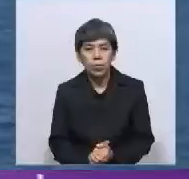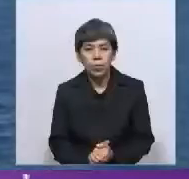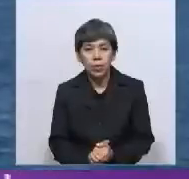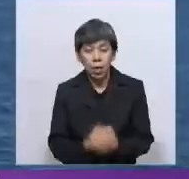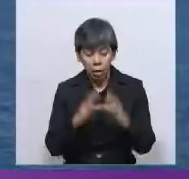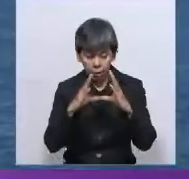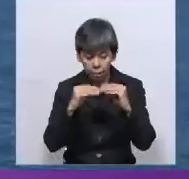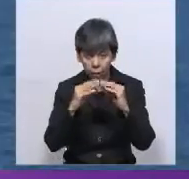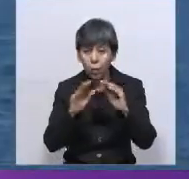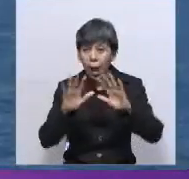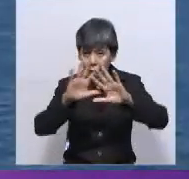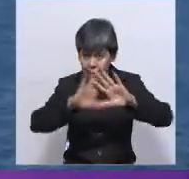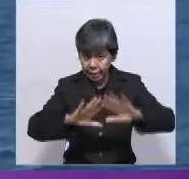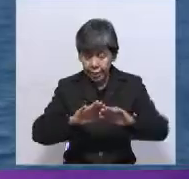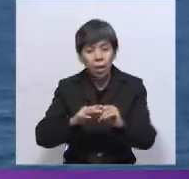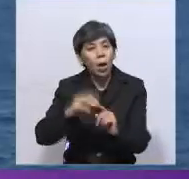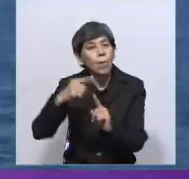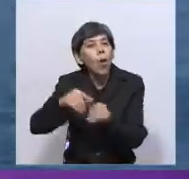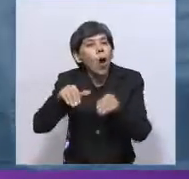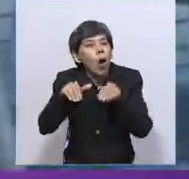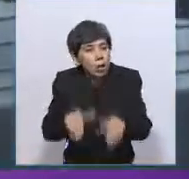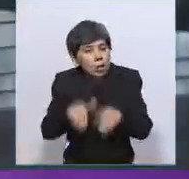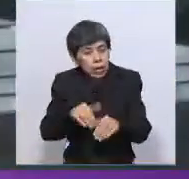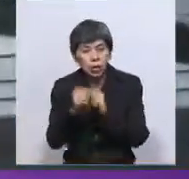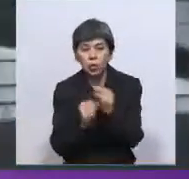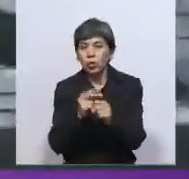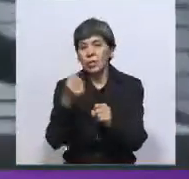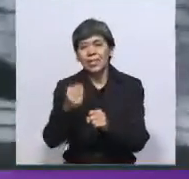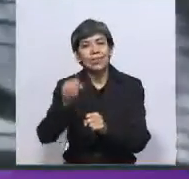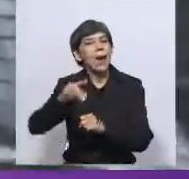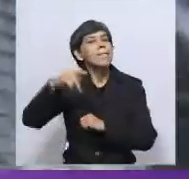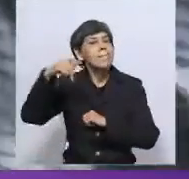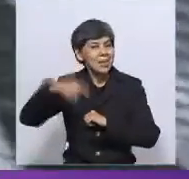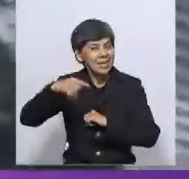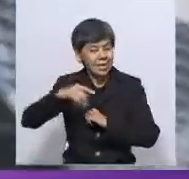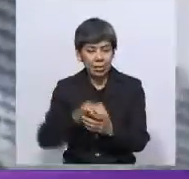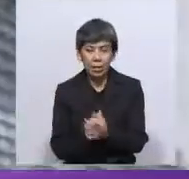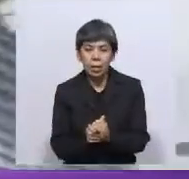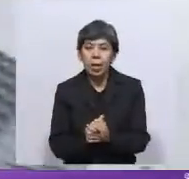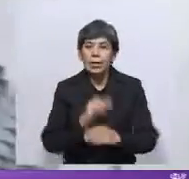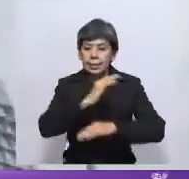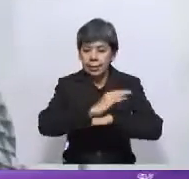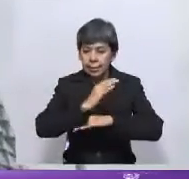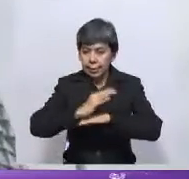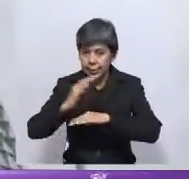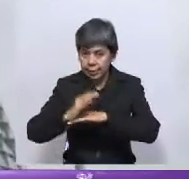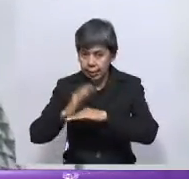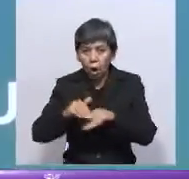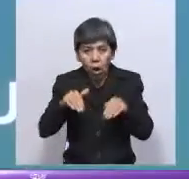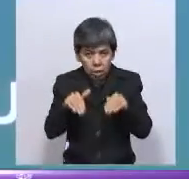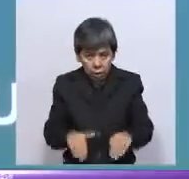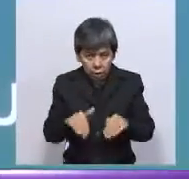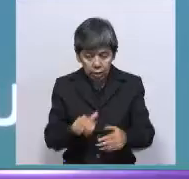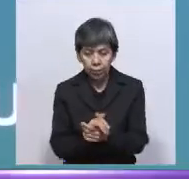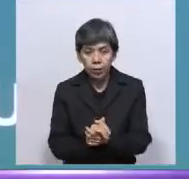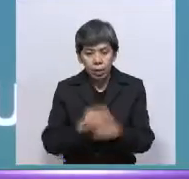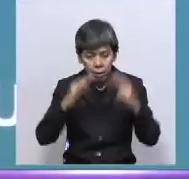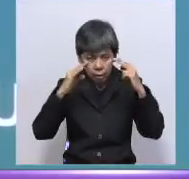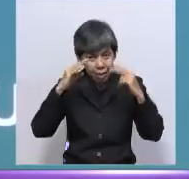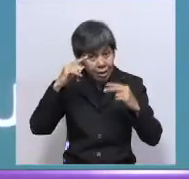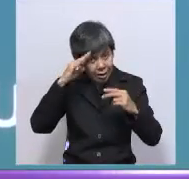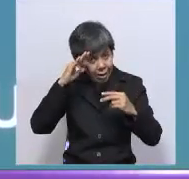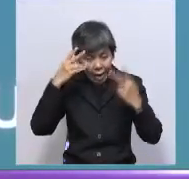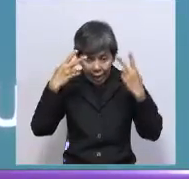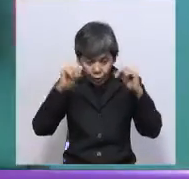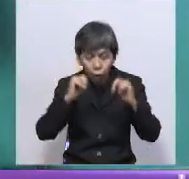ก่อนเริ่มการประชุมสุดยอดอาเซียนออสเตรเลียสมัยพิเศษ2018อย่างเป็นทางการที่นครซิดนีย์ประเทศออสเตรเลียพลเอกประยุทธ์จันทร์